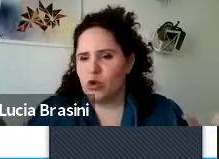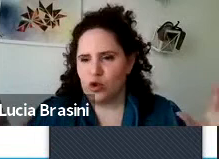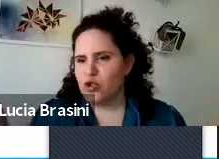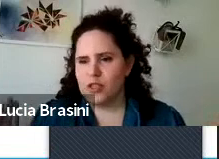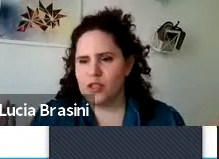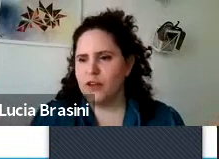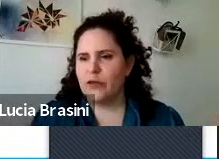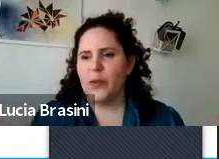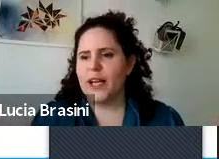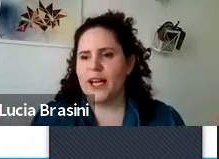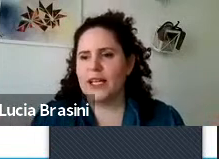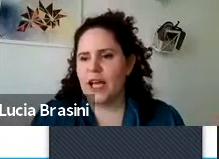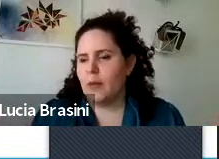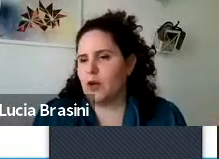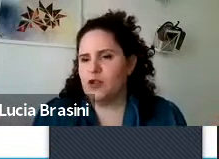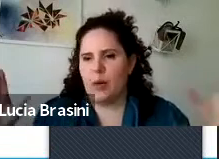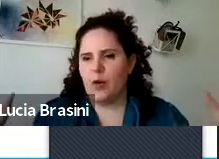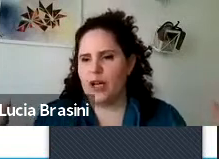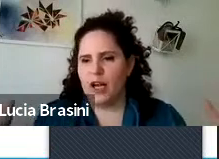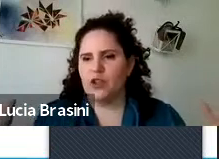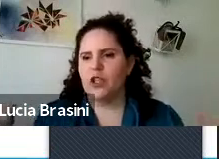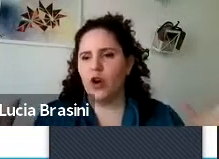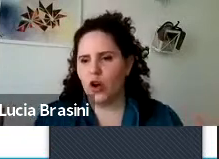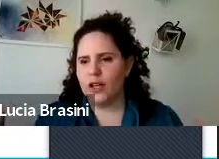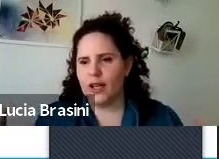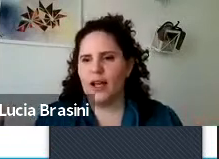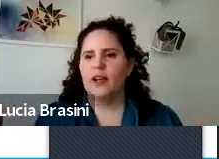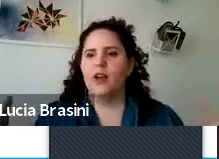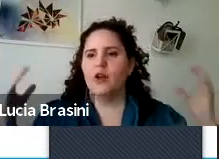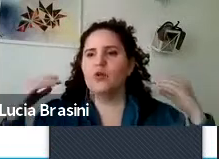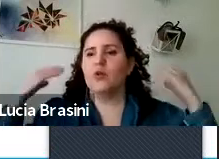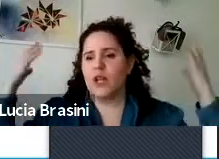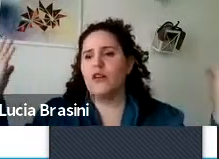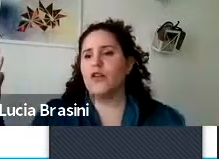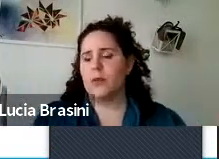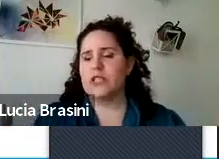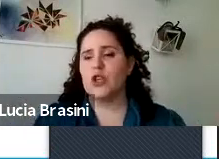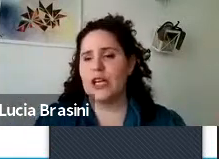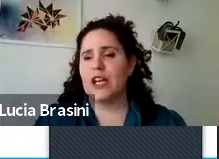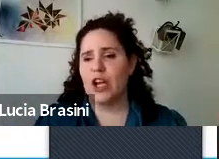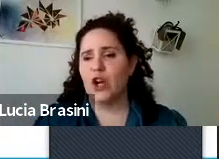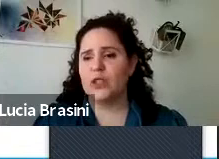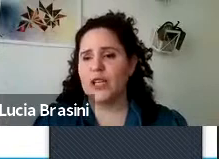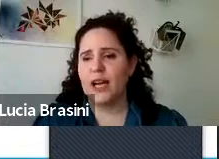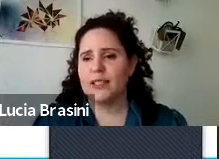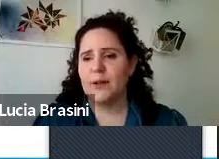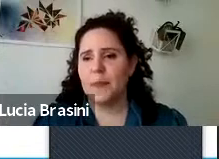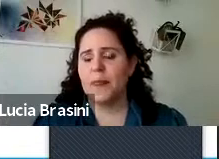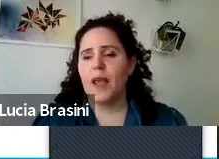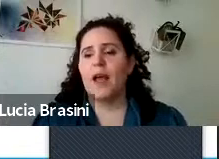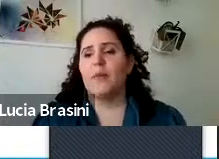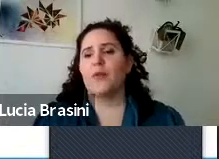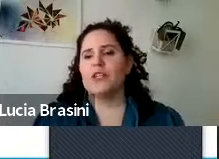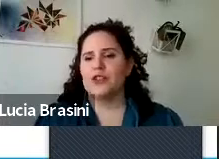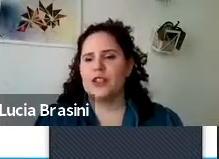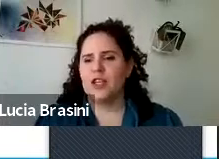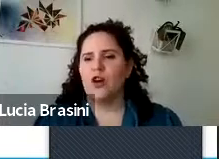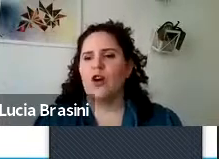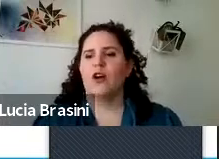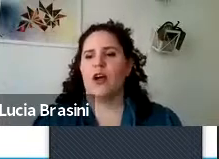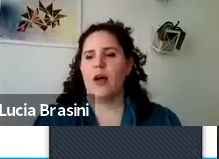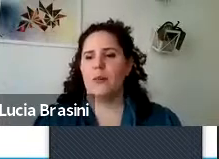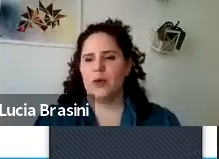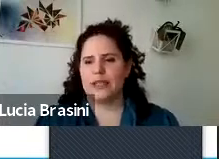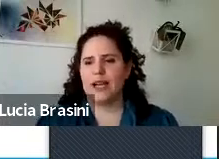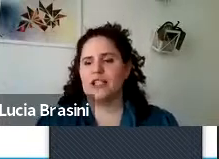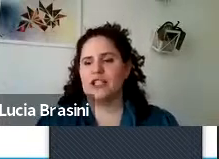di molto suggestivo, per carità, ma non siamo in grado di cogliere tutte le informazioni che vengono date. Per questo